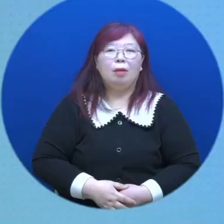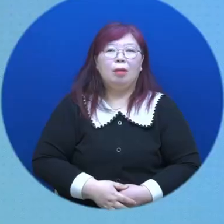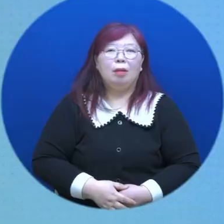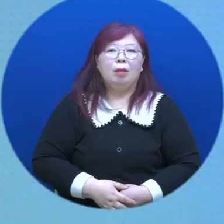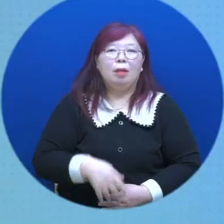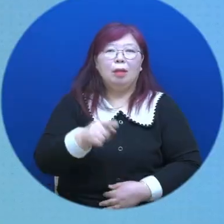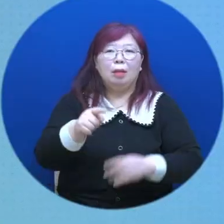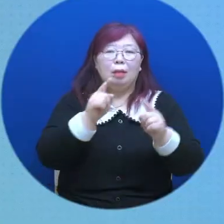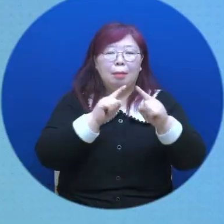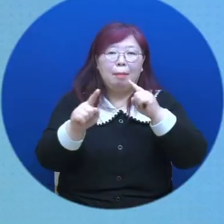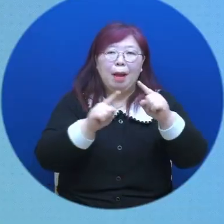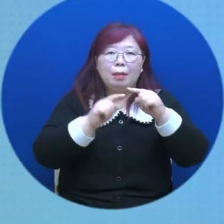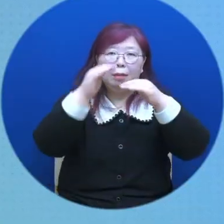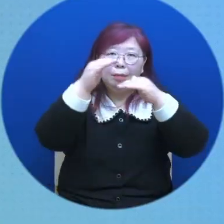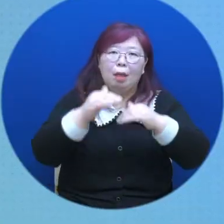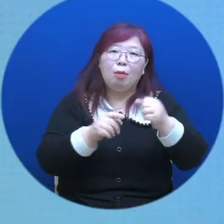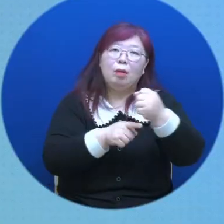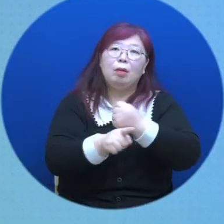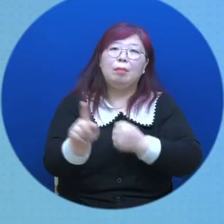뭘 우리에게 가르쳐 줍니까?